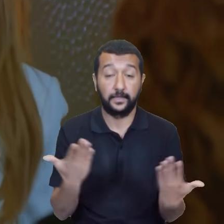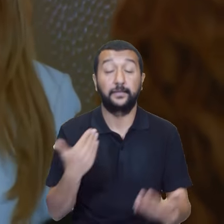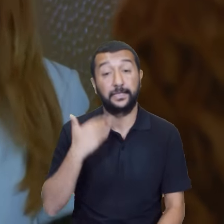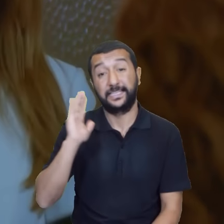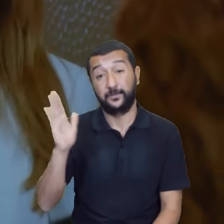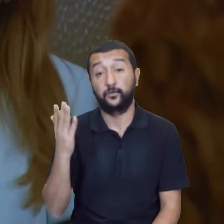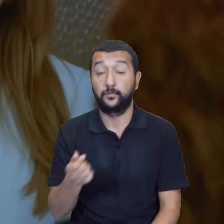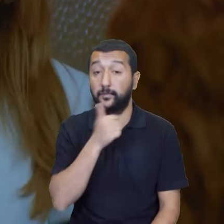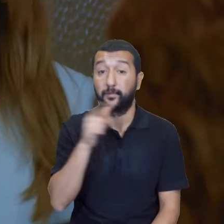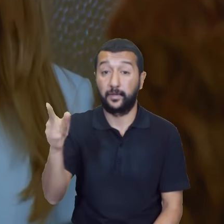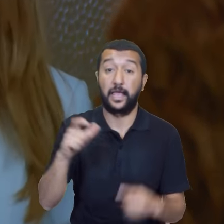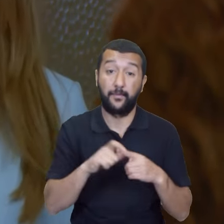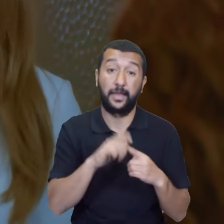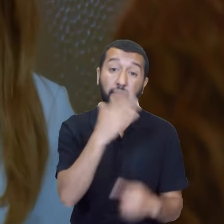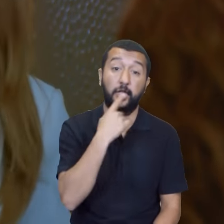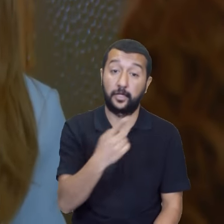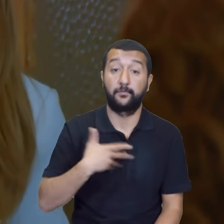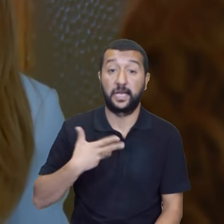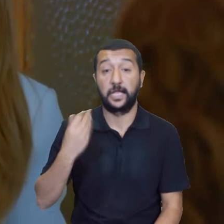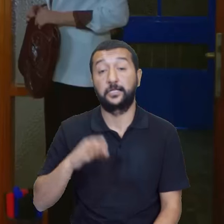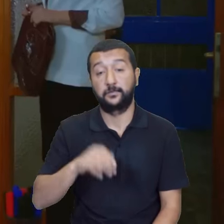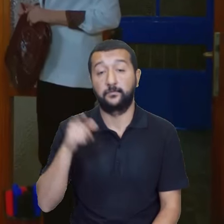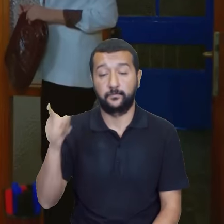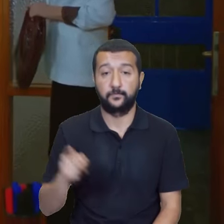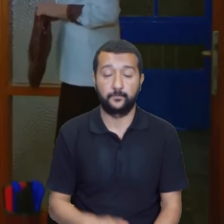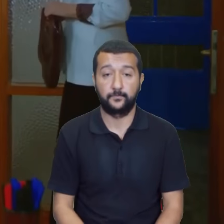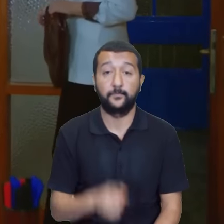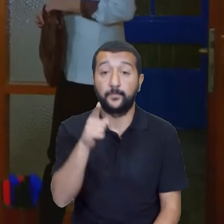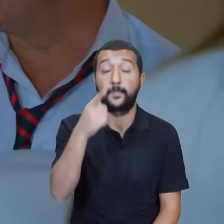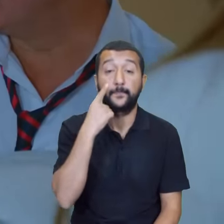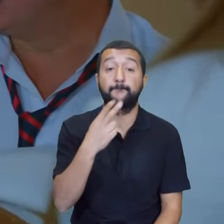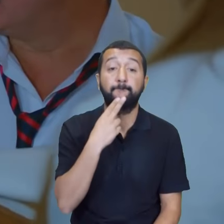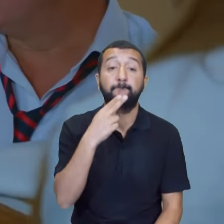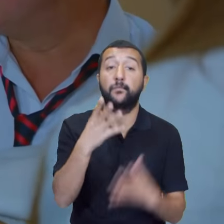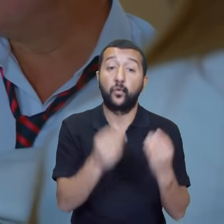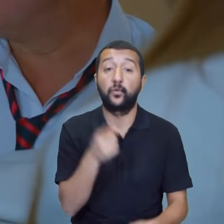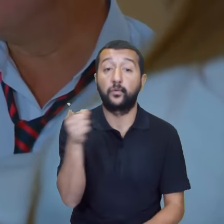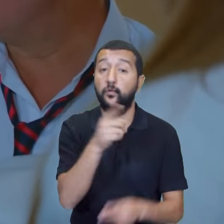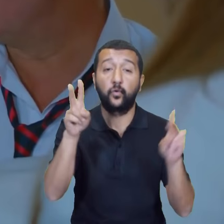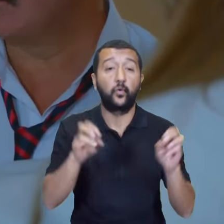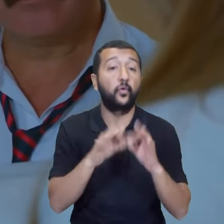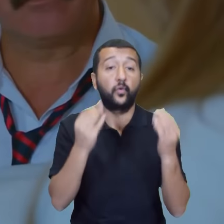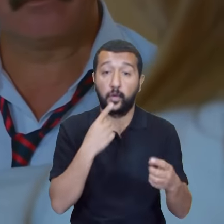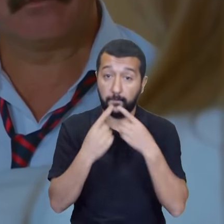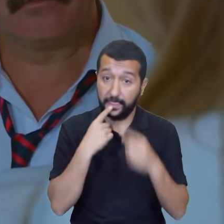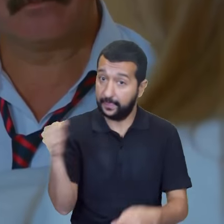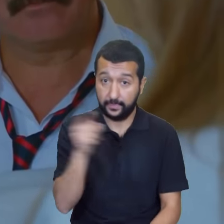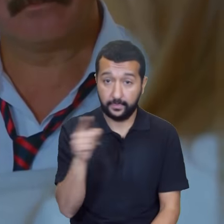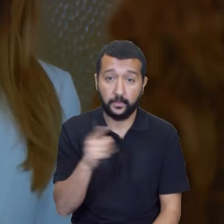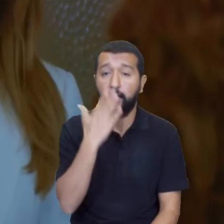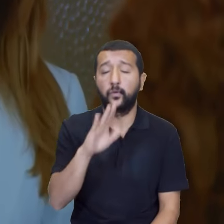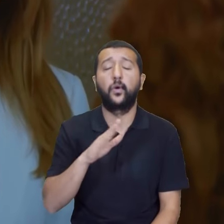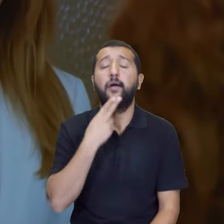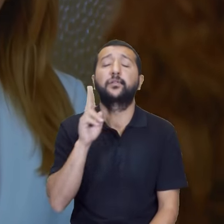Neyse kaçayım ben. Babam Emel'e gidiyorum dedi. Merak eder şimdi. Itır. Ne oldu sizin mesele? Konuştunuz mu?